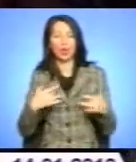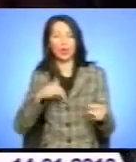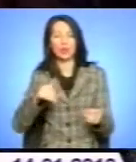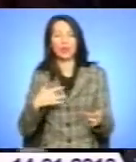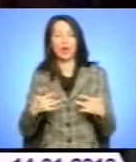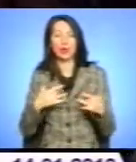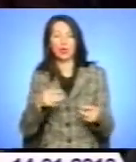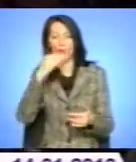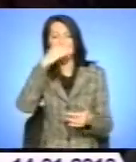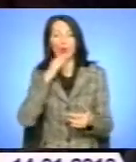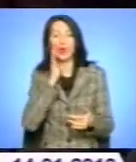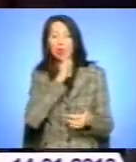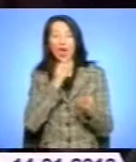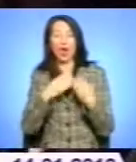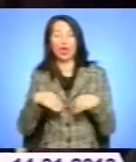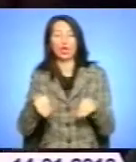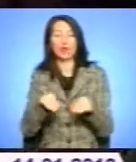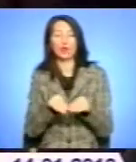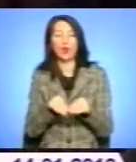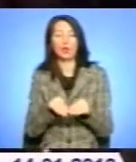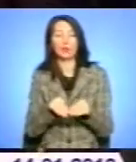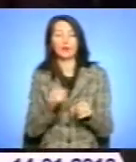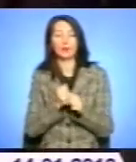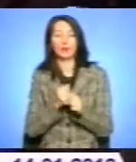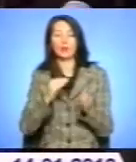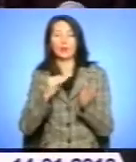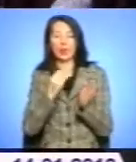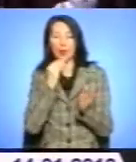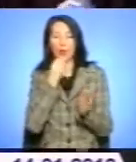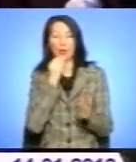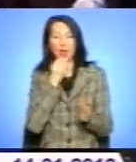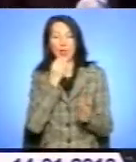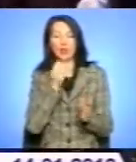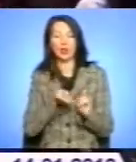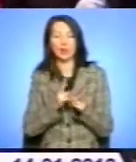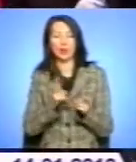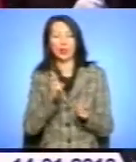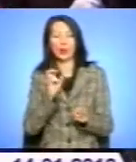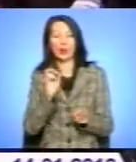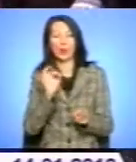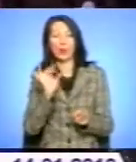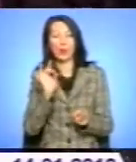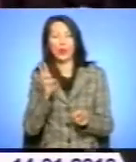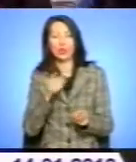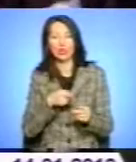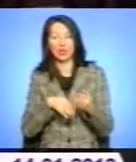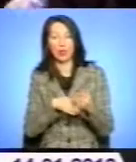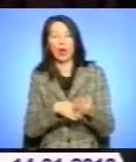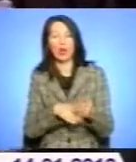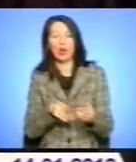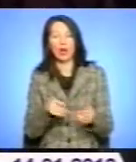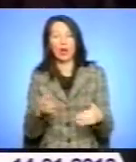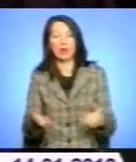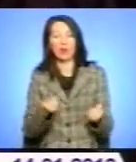концерту батьки організували, наробили печі, зварили борщу, я допомагала в цьому, підтримали